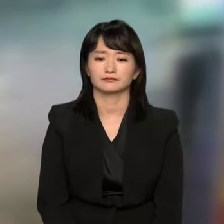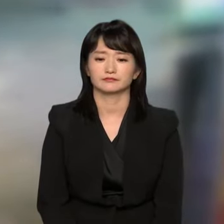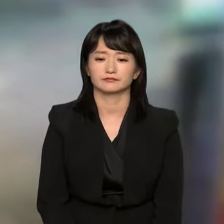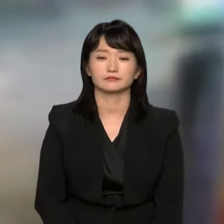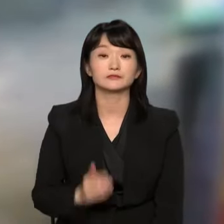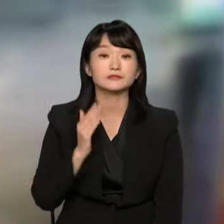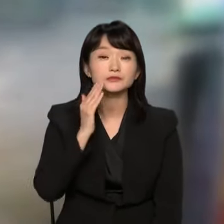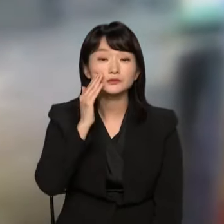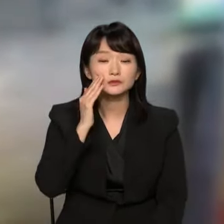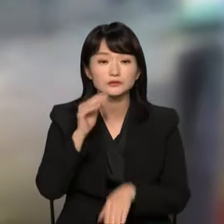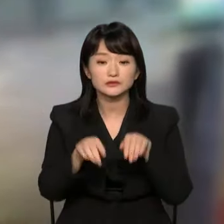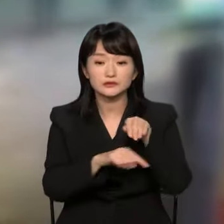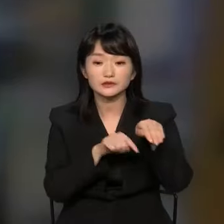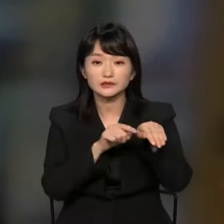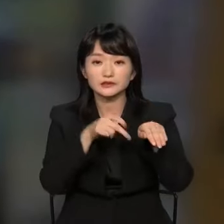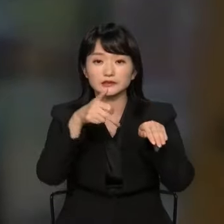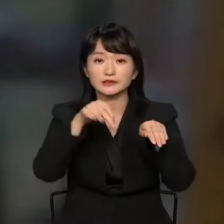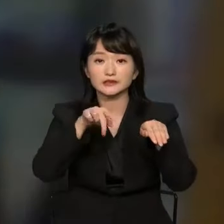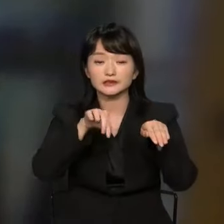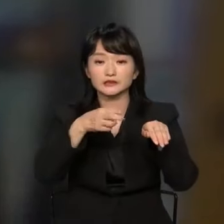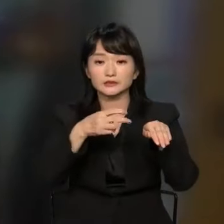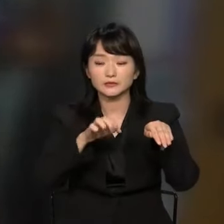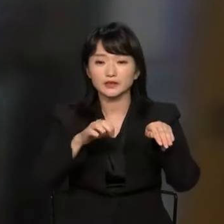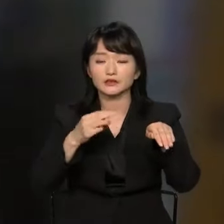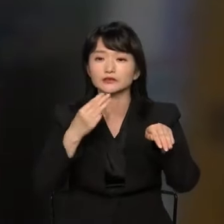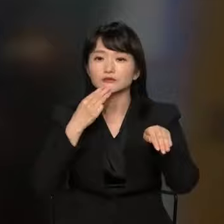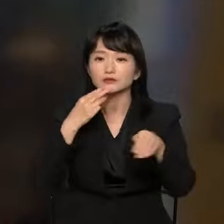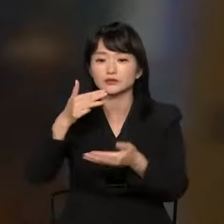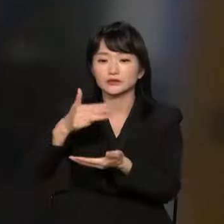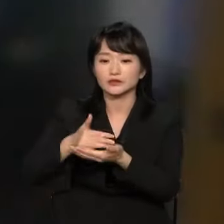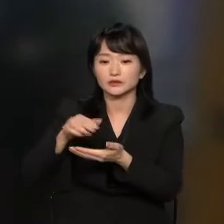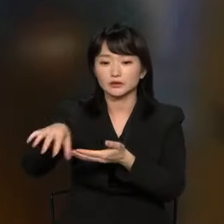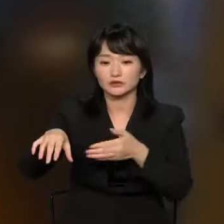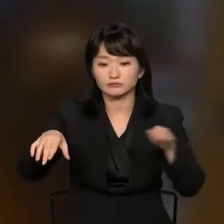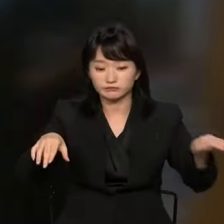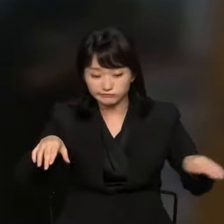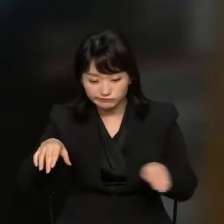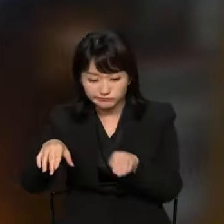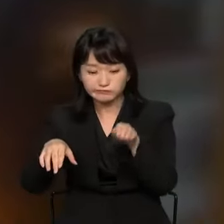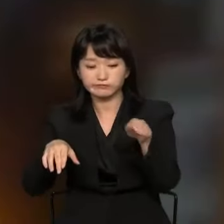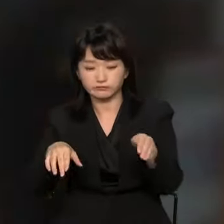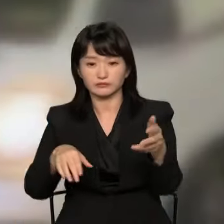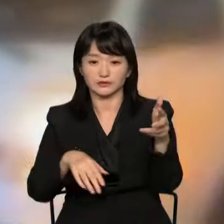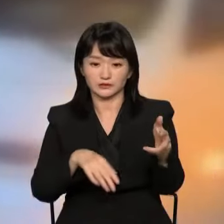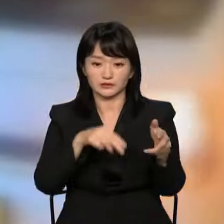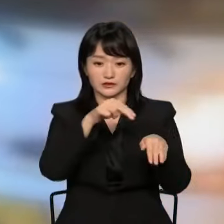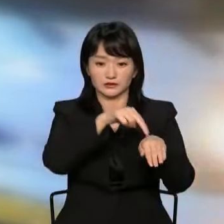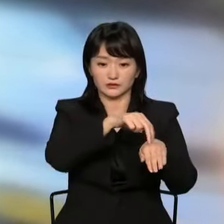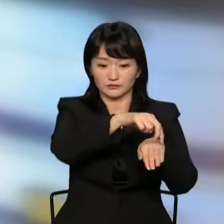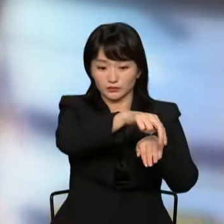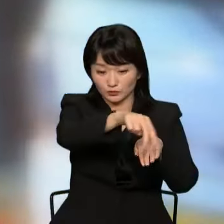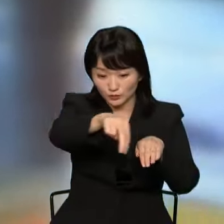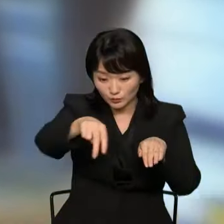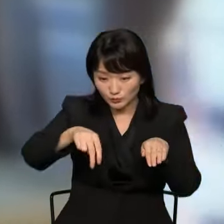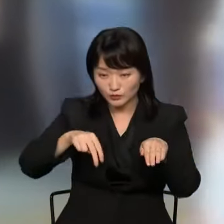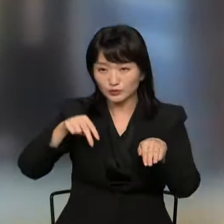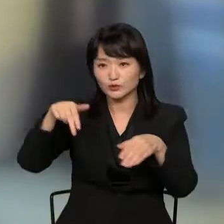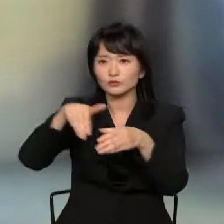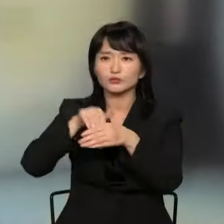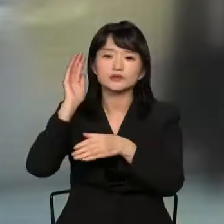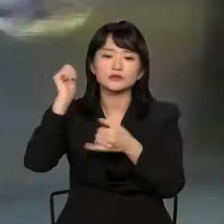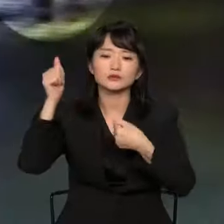녹색 캐스퍼 차량이 서울 이태원의 한 골목에 주차를 합니다. 차에서 내린 운전자는 문재인 전 대통령의 딸 다혜